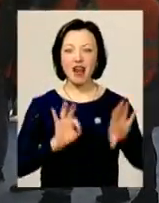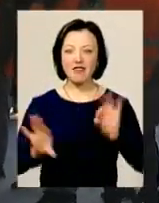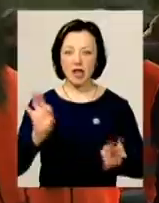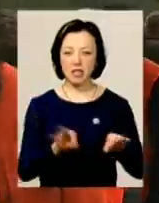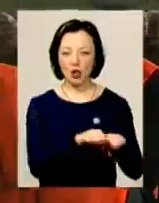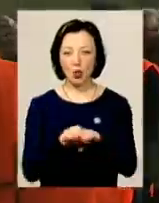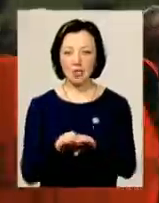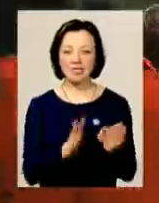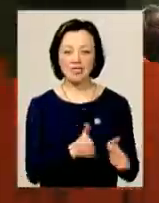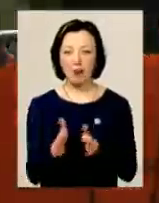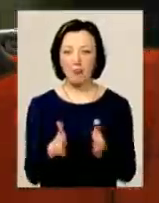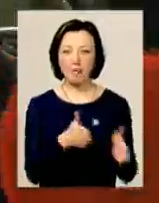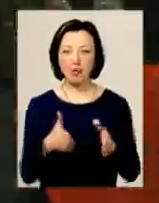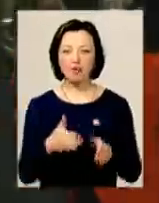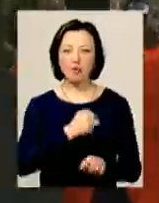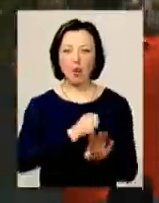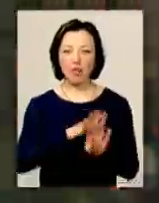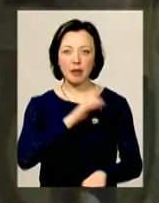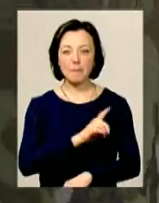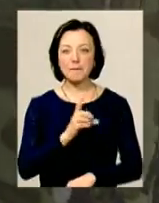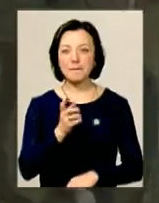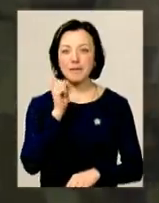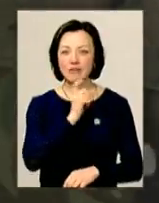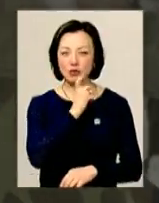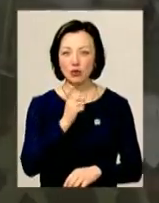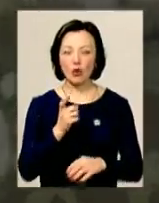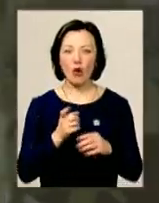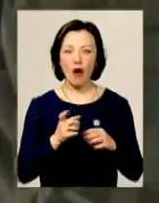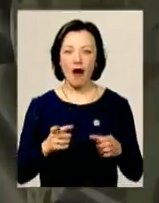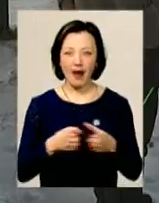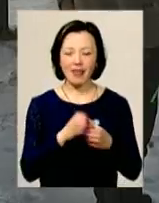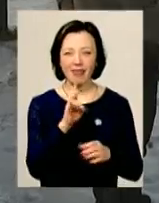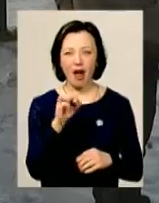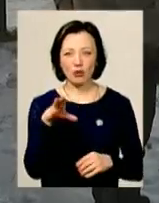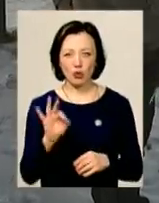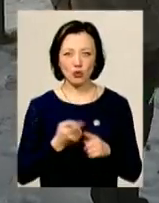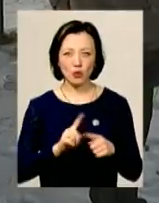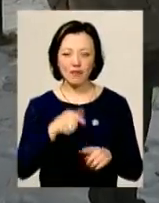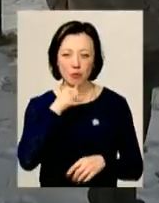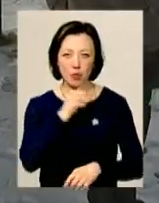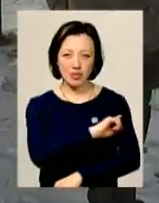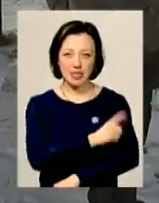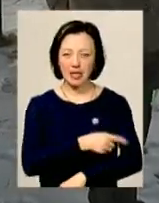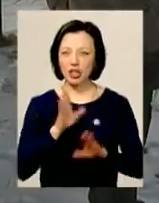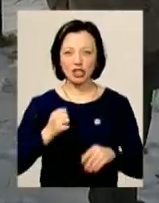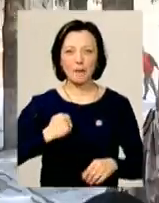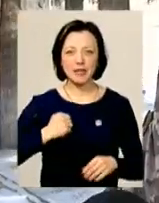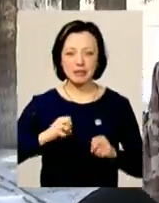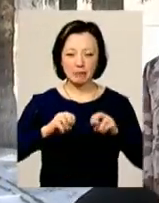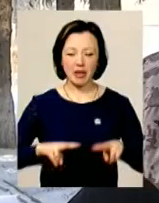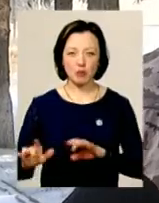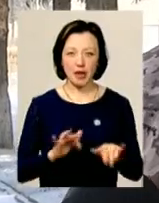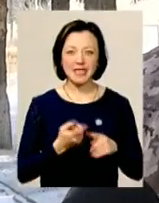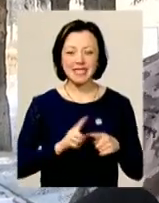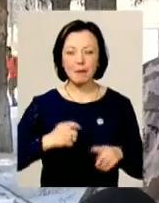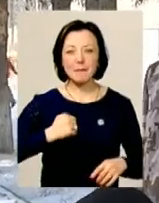Створений він за системою підготовки Збройних сил Північно-Атлантичного альянсу. Тут свої сили випробовують не лише бійці сил спеціальних операцій. Ці